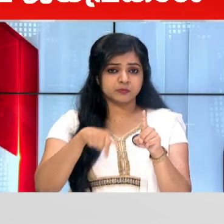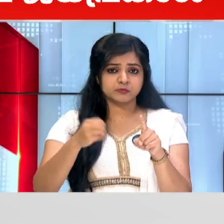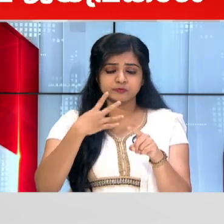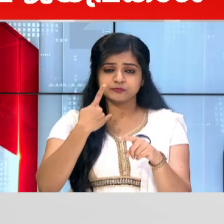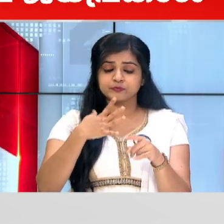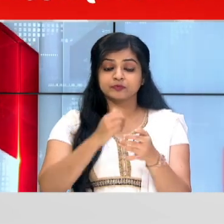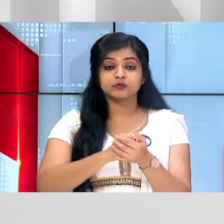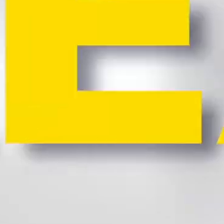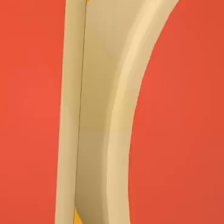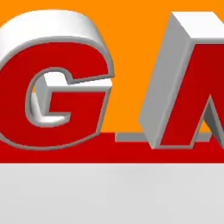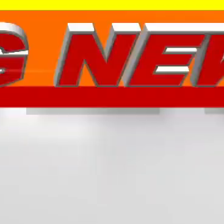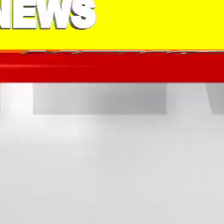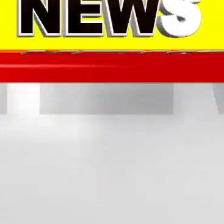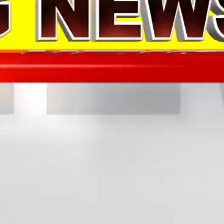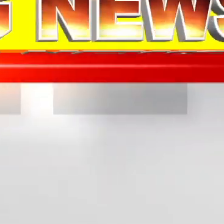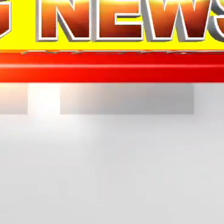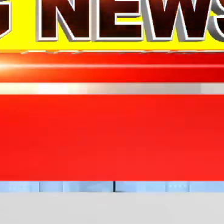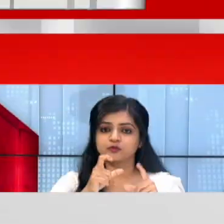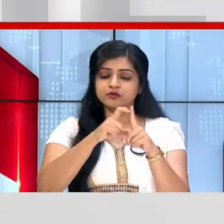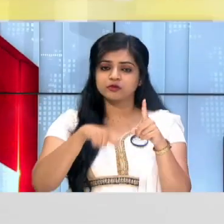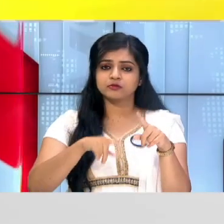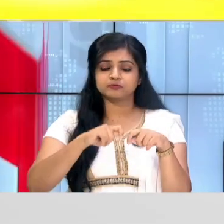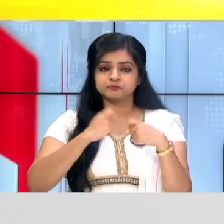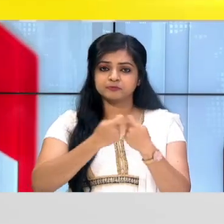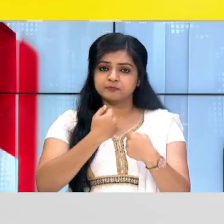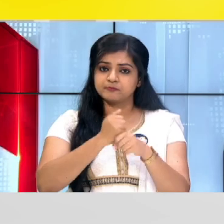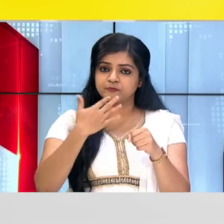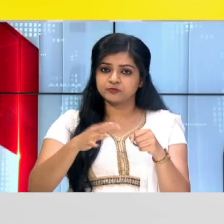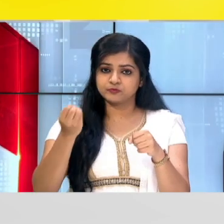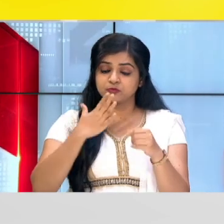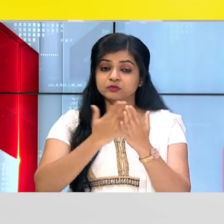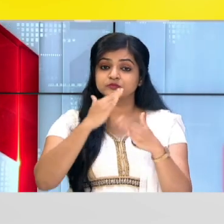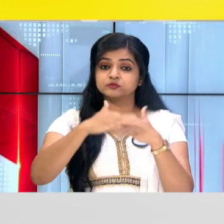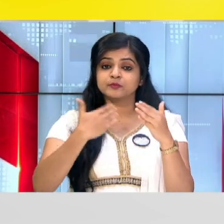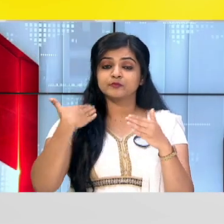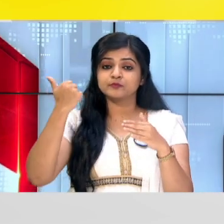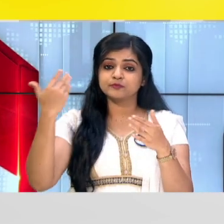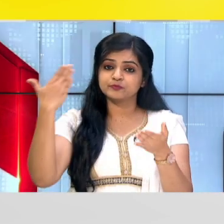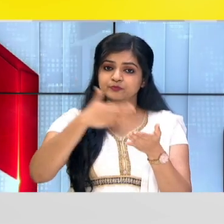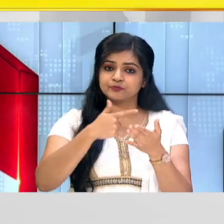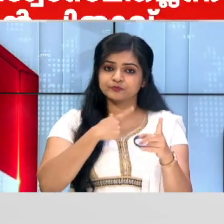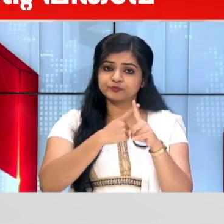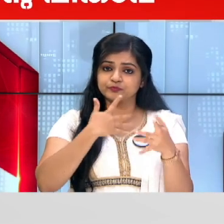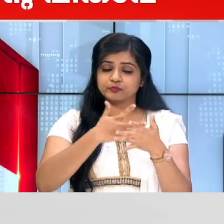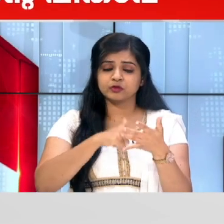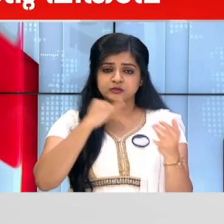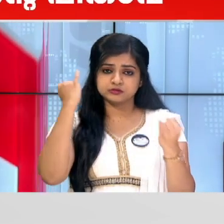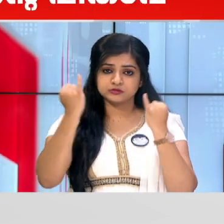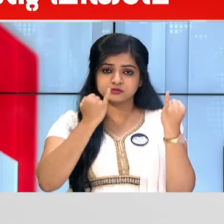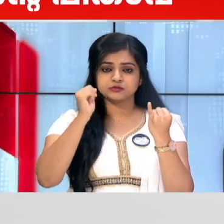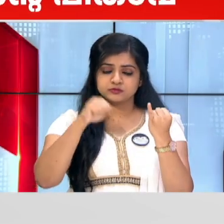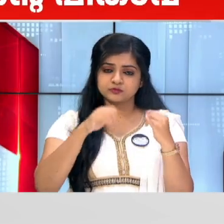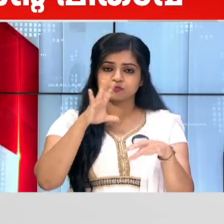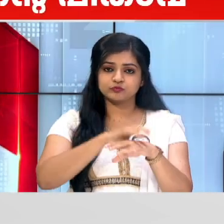പറയുന്നു. ഉന്നത വിദ്യാഭ്യാസ മന്ത്രി വന്നിരുന്നു. മേഡം പറഞ്ഞത് ഇങ്ങനെ എല്ലാം അന്വേഷിച്ച് കൊണ്ടുവരാം എന്നവർ